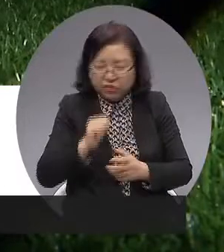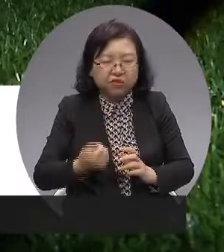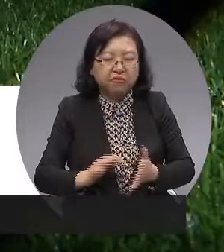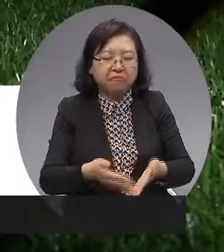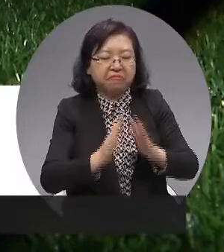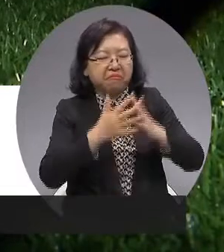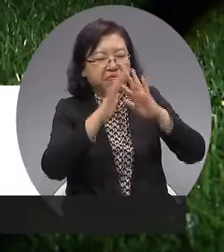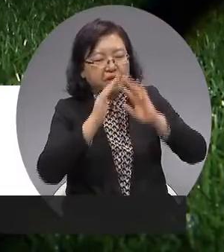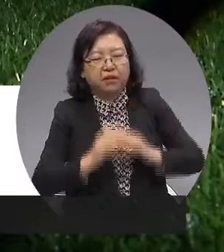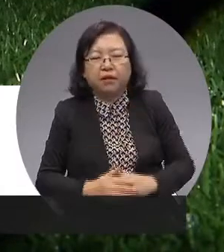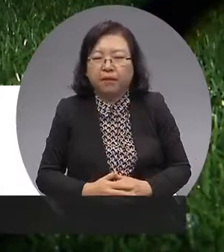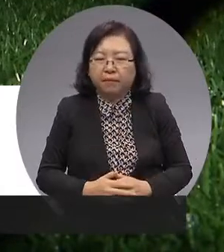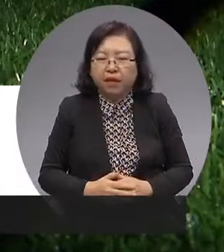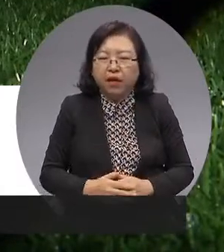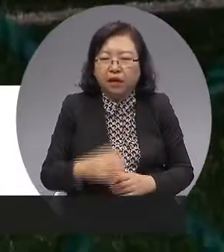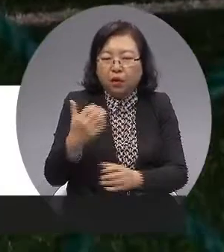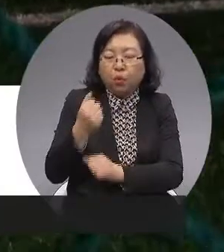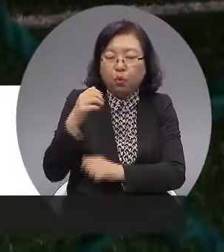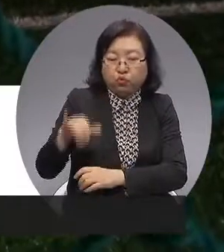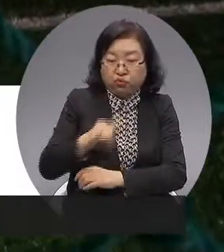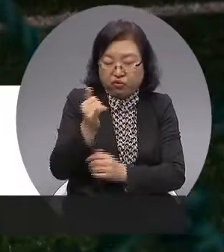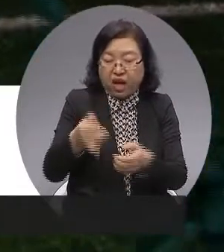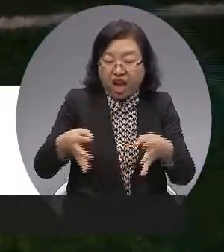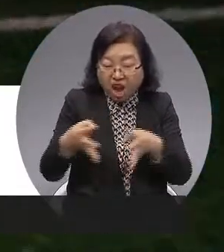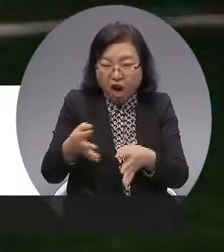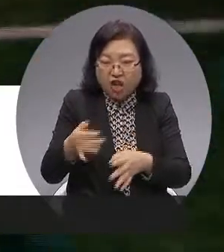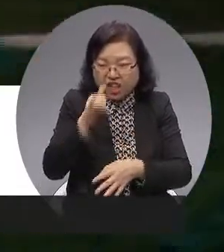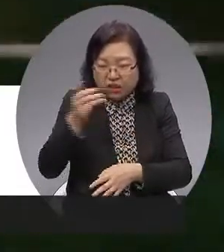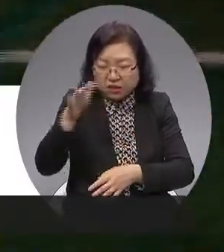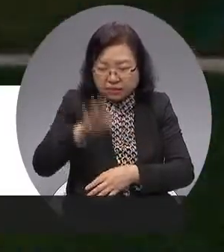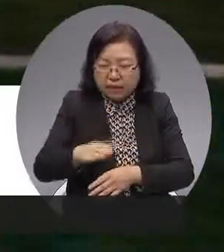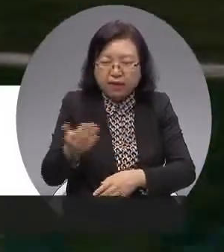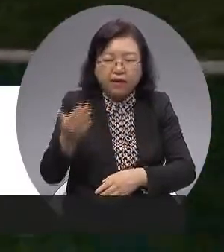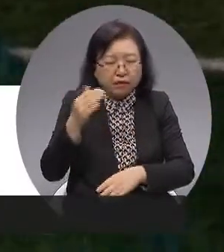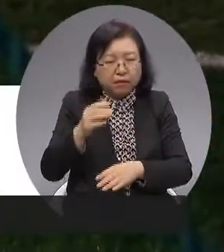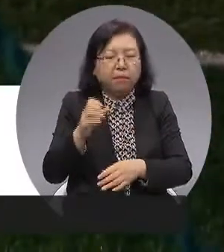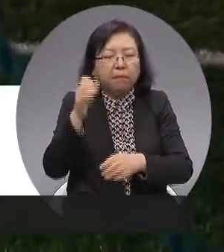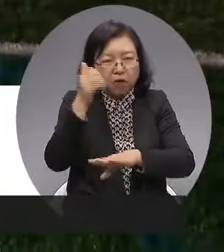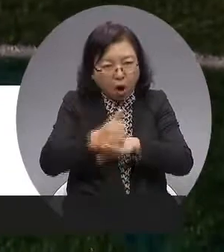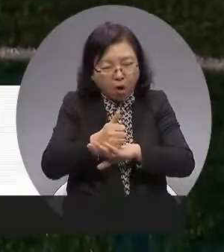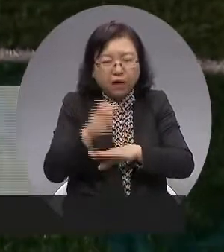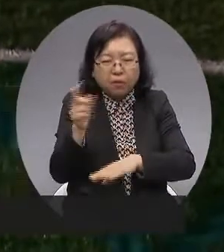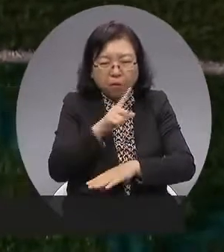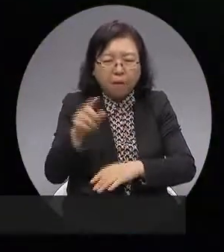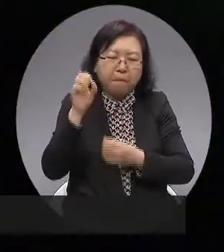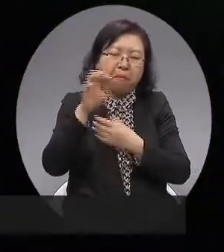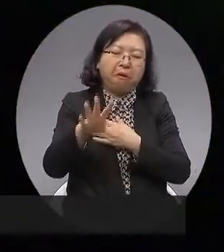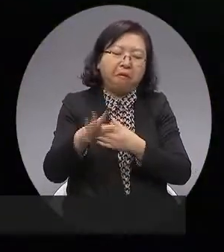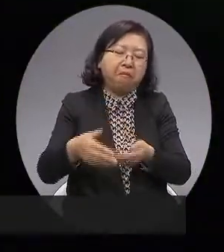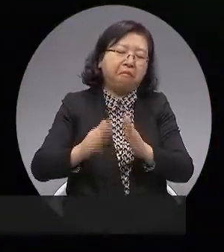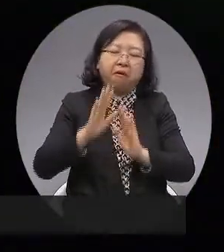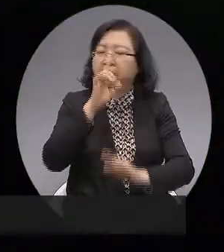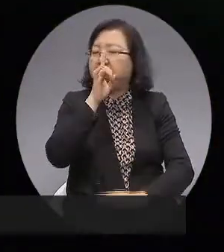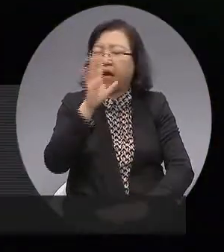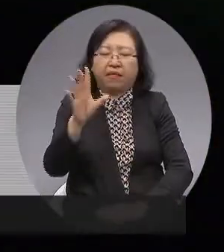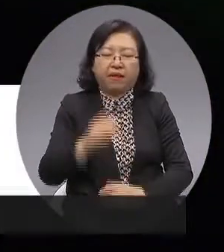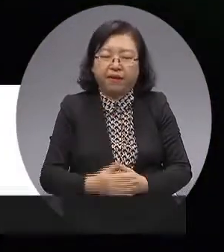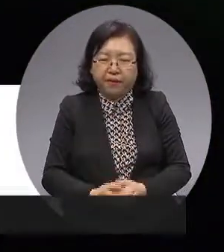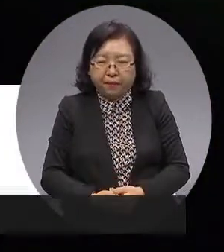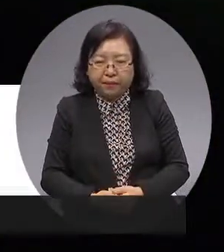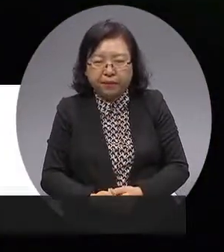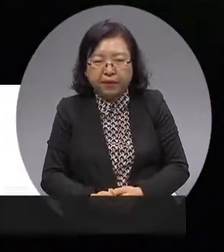직후에야 본격화된 공군과의 협의는 지난해 말 부동의, 즉 조명 설치가 안 된다는 게 결론입니다. 글쎄요,